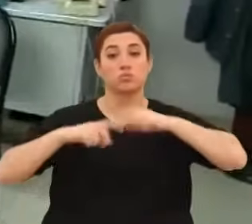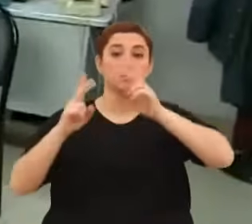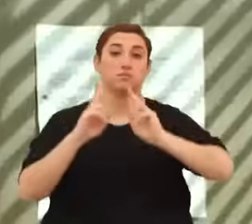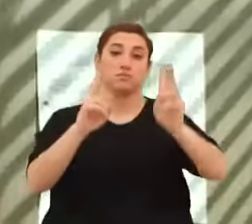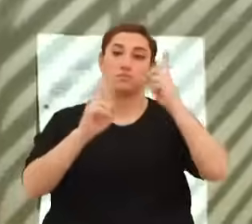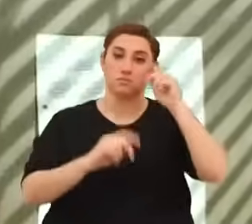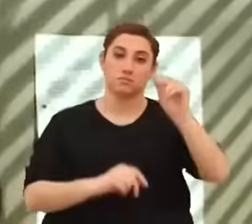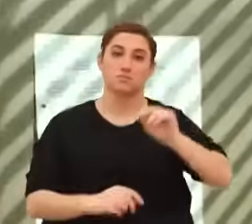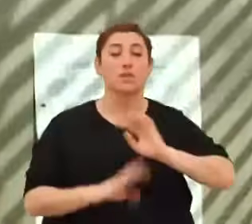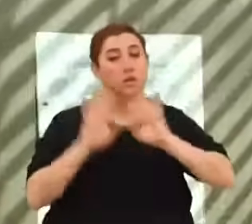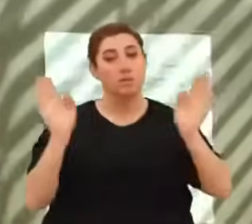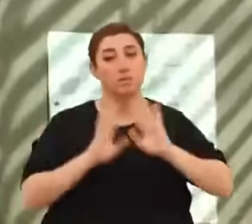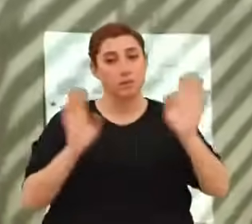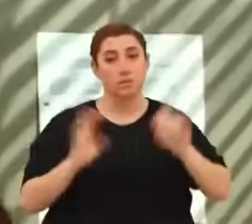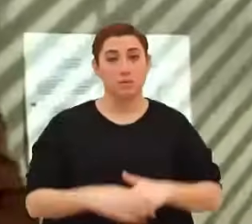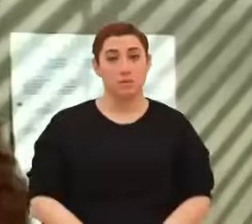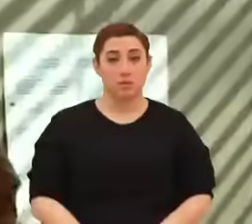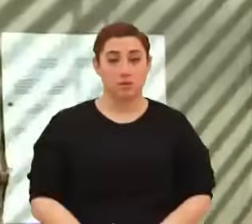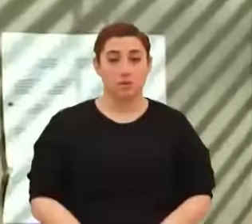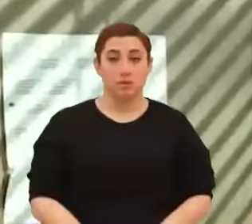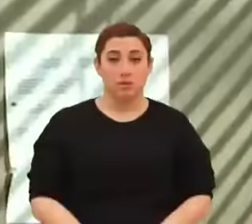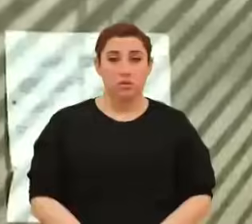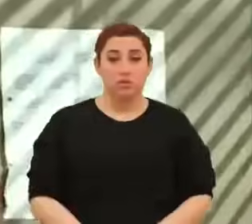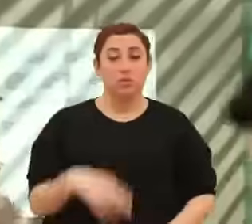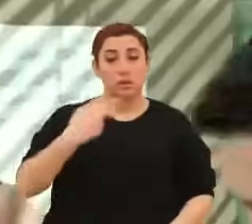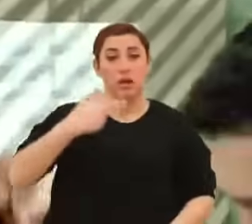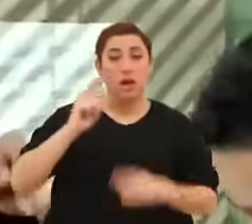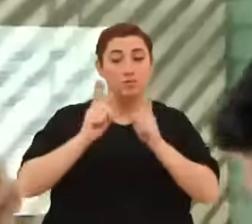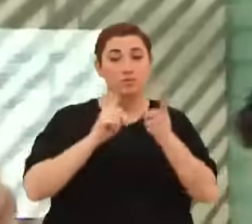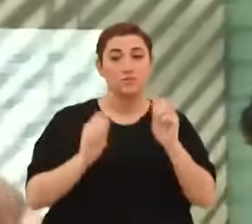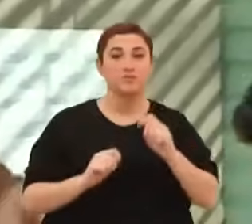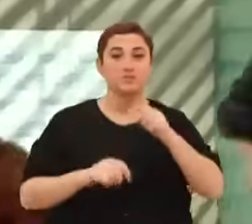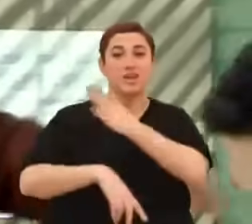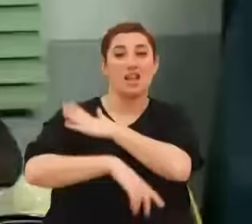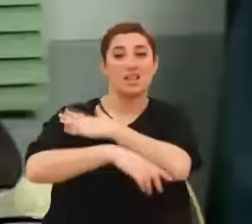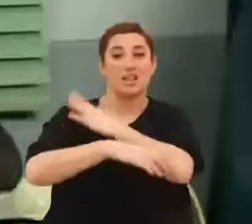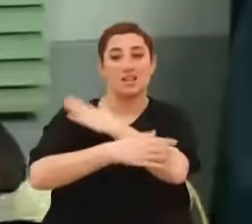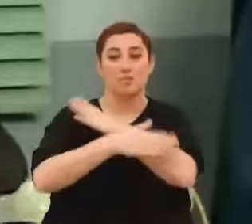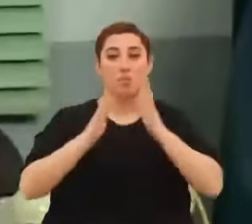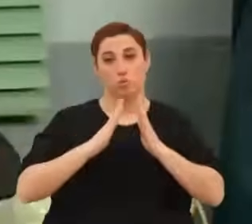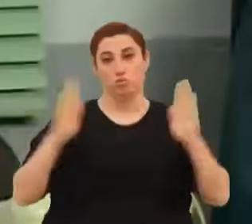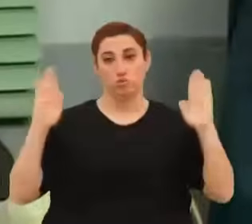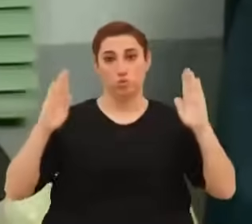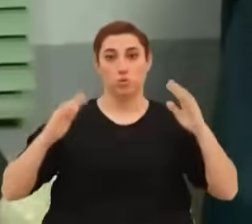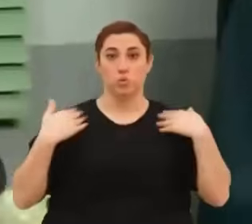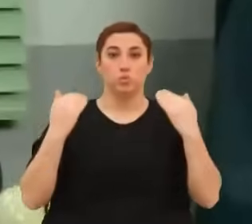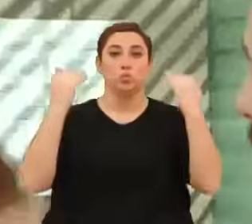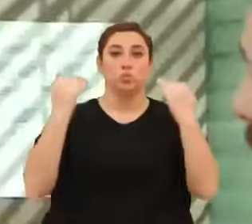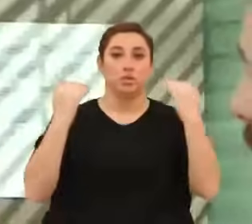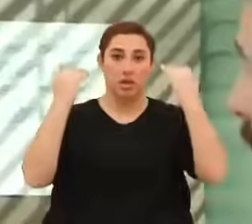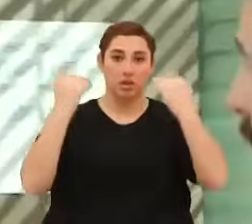göre. Tamam, sen çiz. Tamam, tarif et bakalım. Şimdi bak, kanatları embeleydi, böyle yüksek